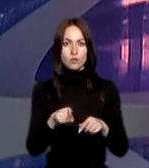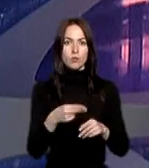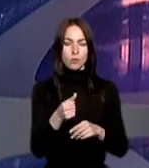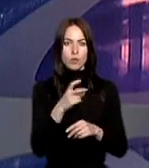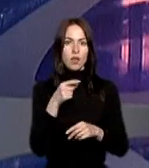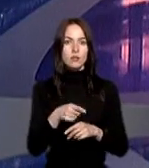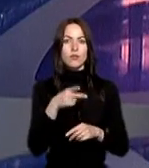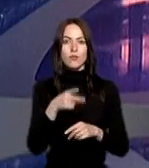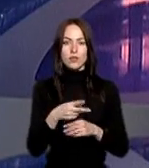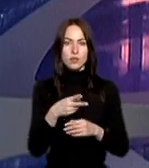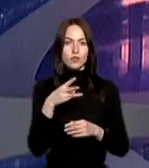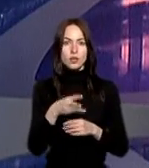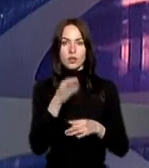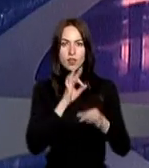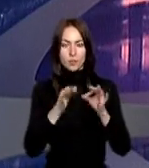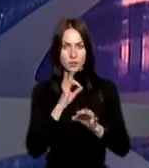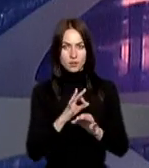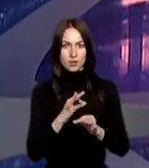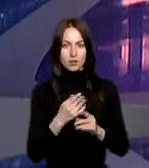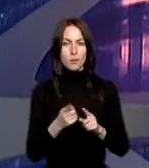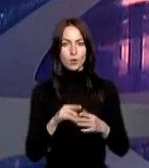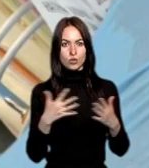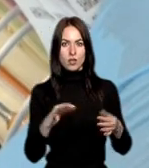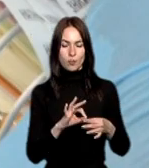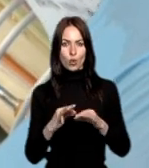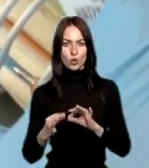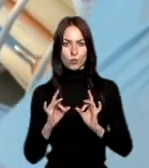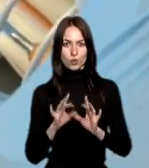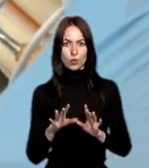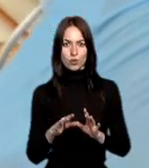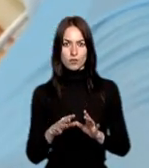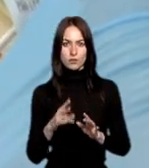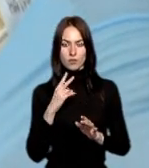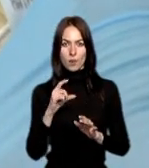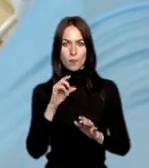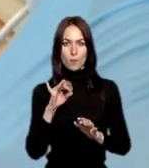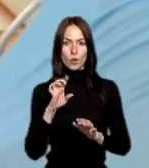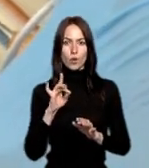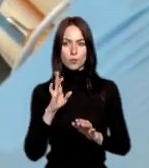тисячі гривень. Більше про це Світлана Стеценко. Пробірки вакуумні.